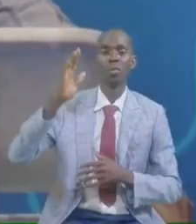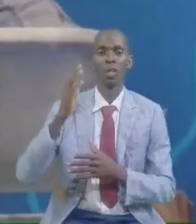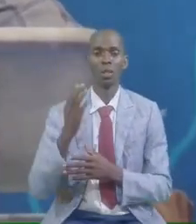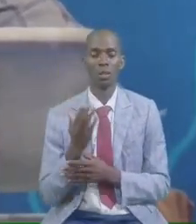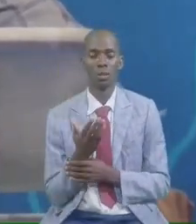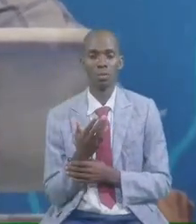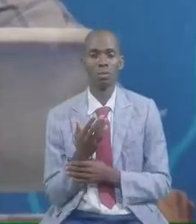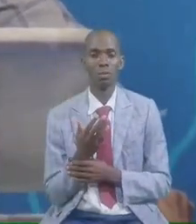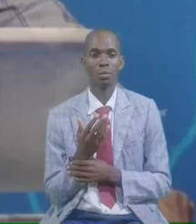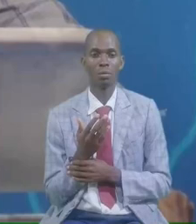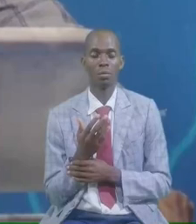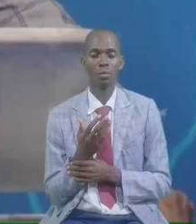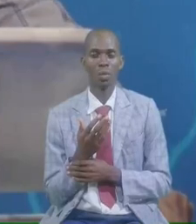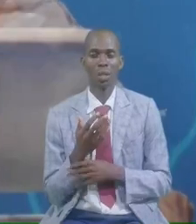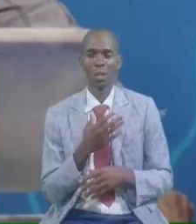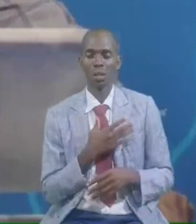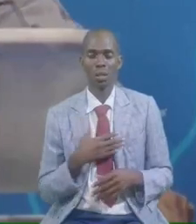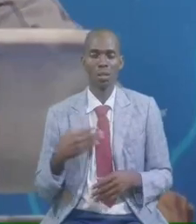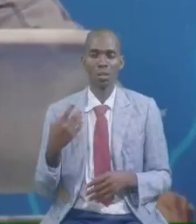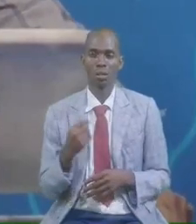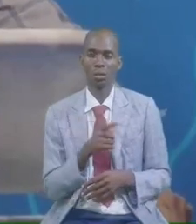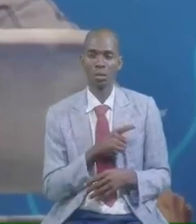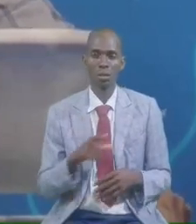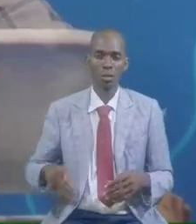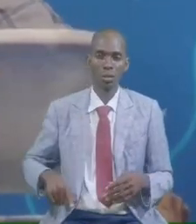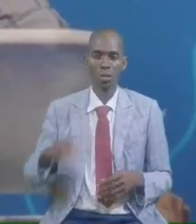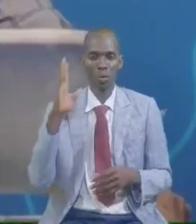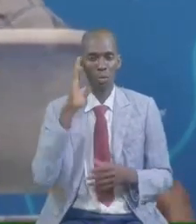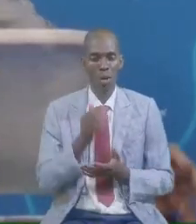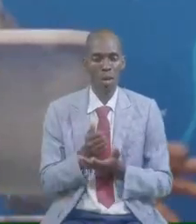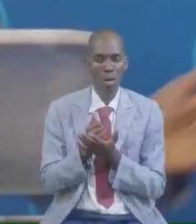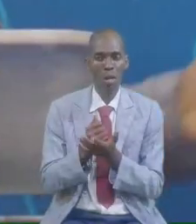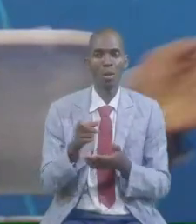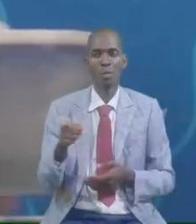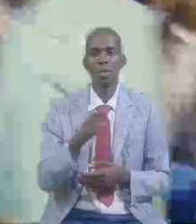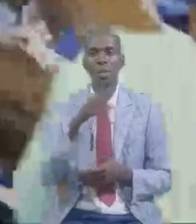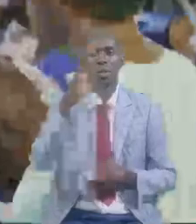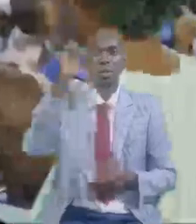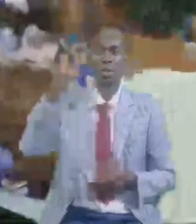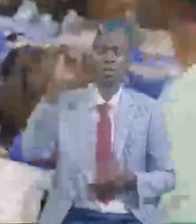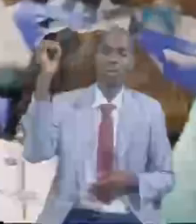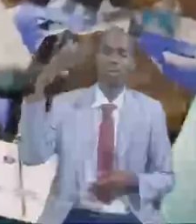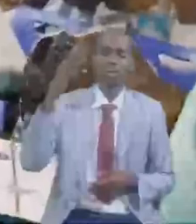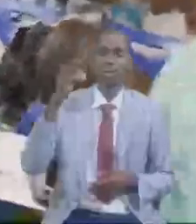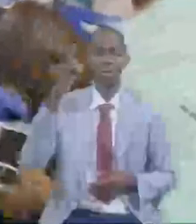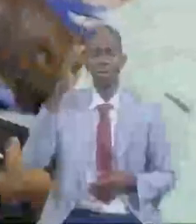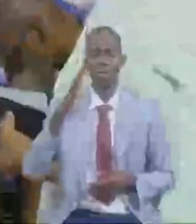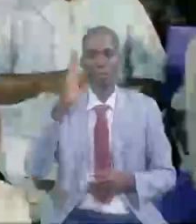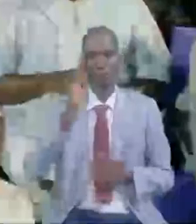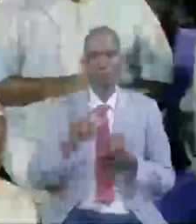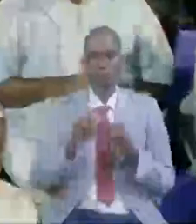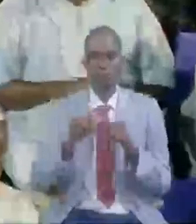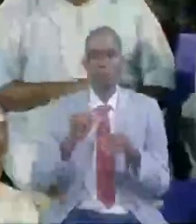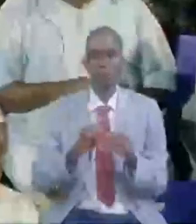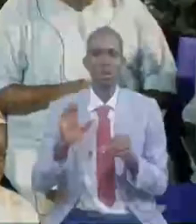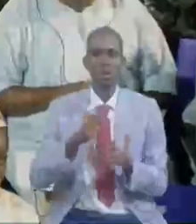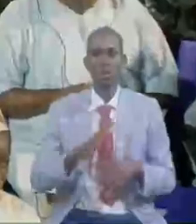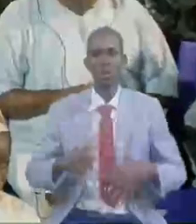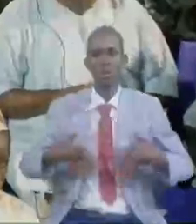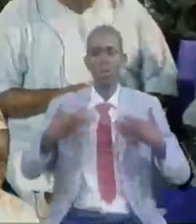Partout, nous sommes maintenant dans nos nations, dans nos états. Occupons-nous rapidement, donc, de ceux-là qui ont levé la